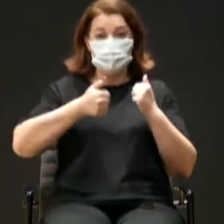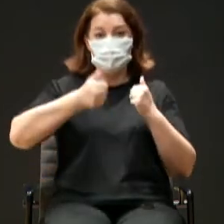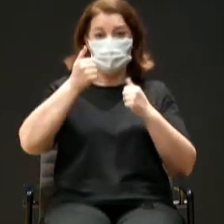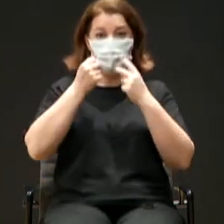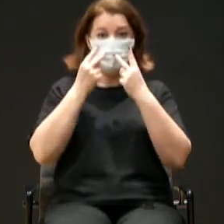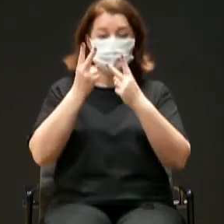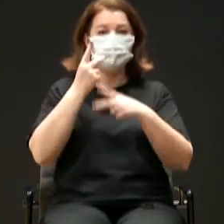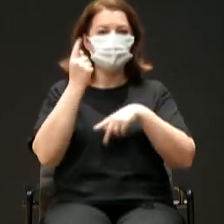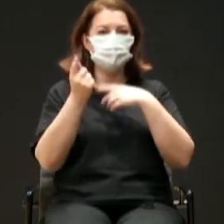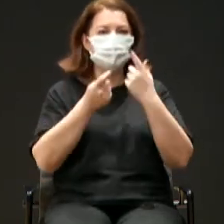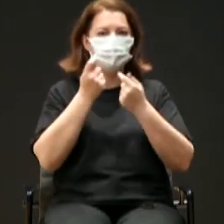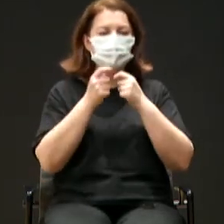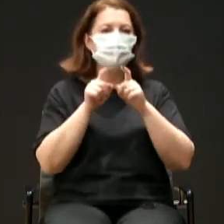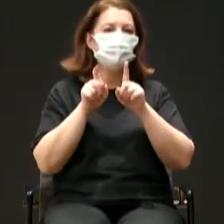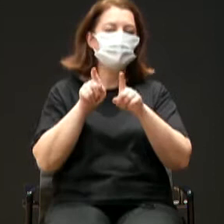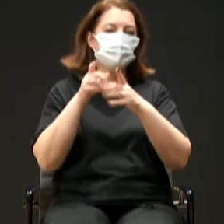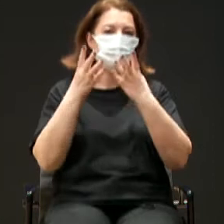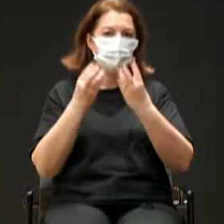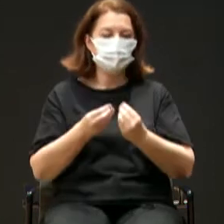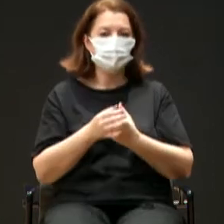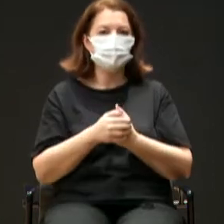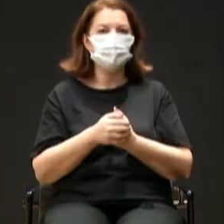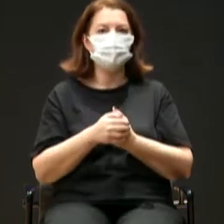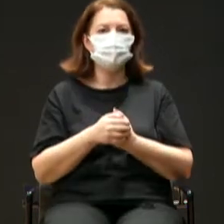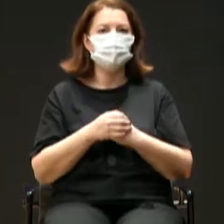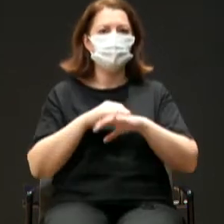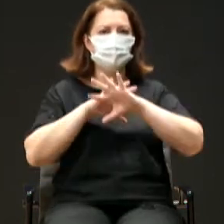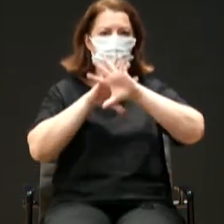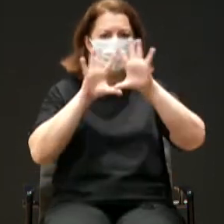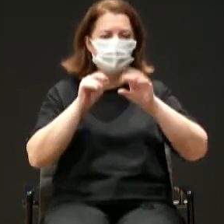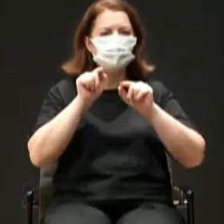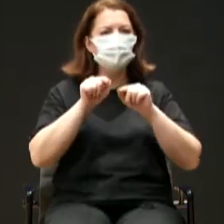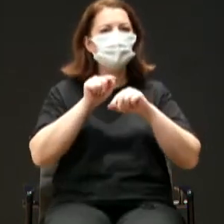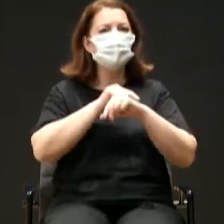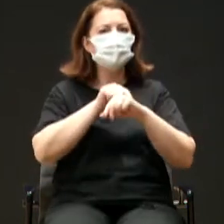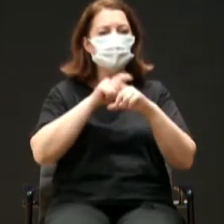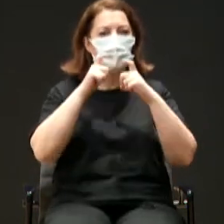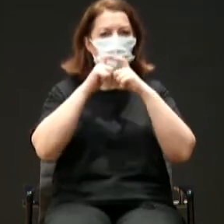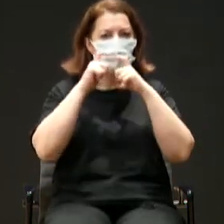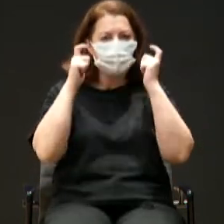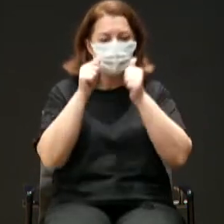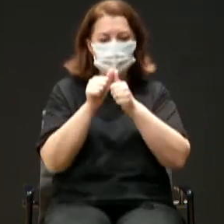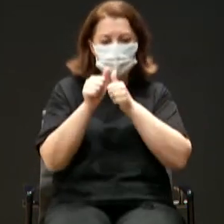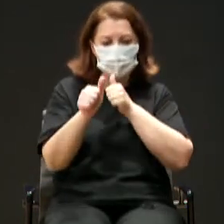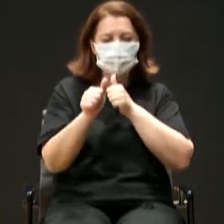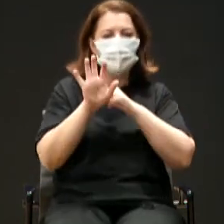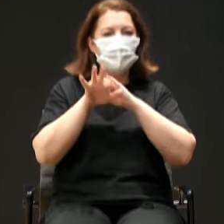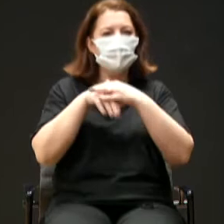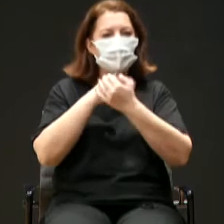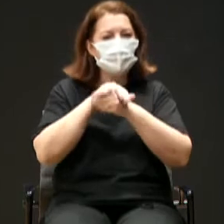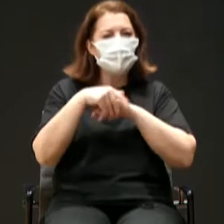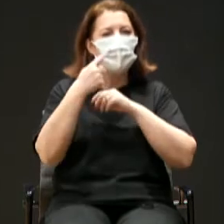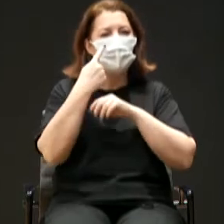Bakanlığımızın çalışmalarını takip ediyoruz. Hepimiz de bu süreçte maske, mesafe ve hijyen